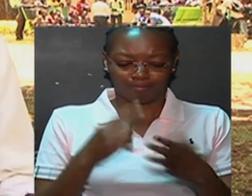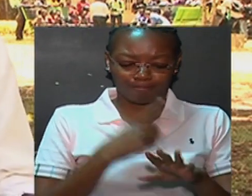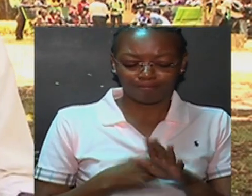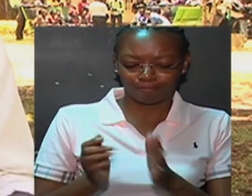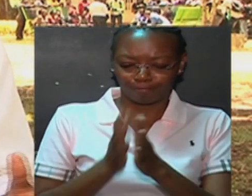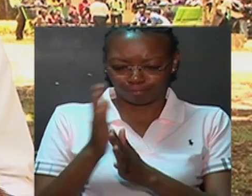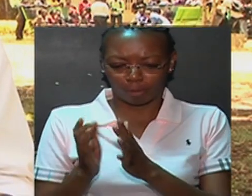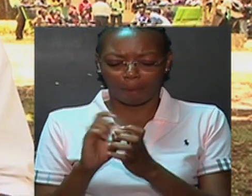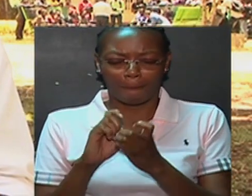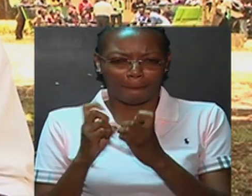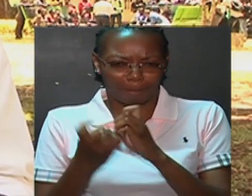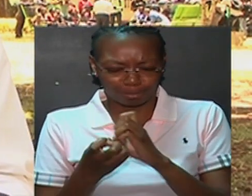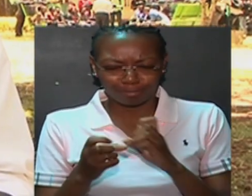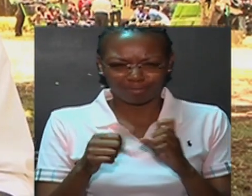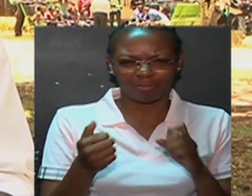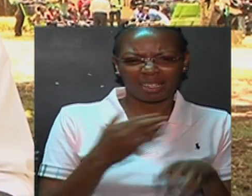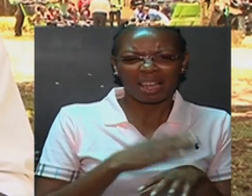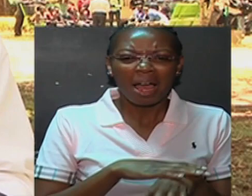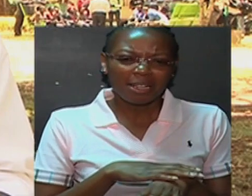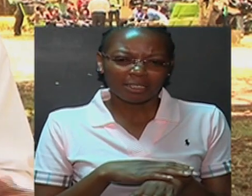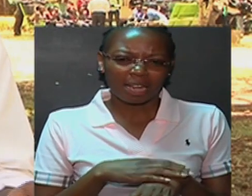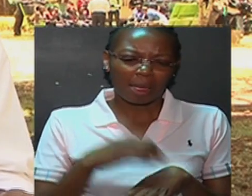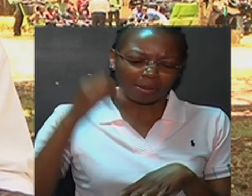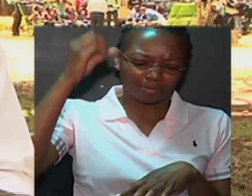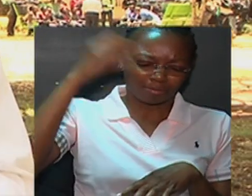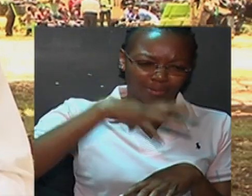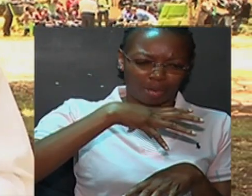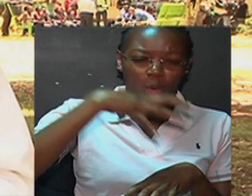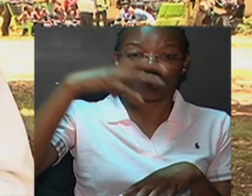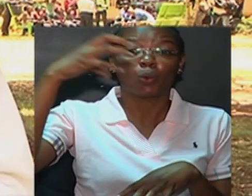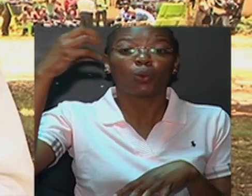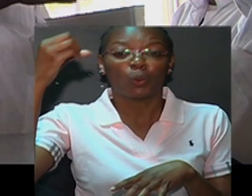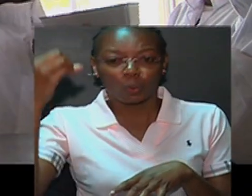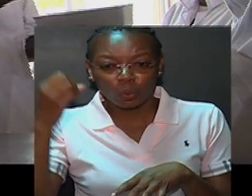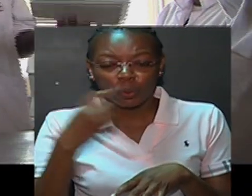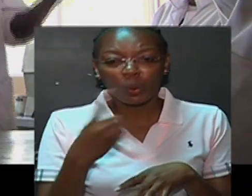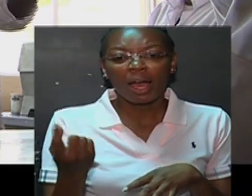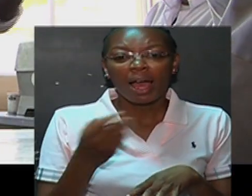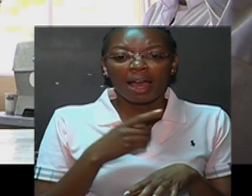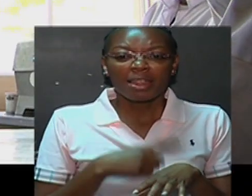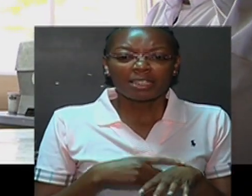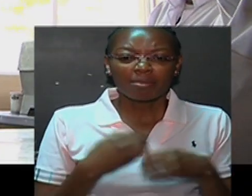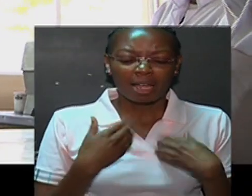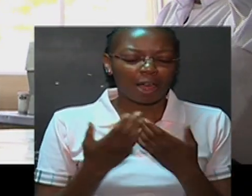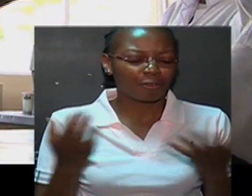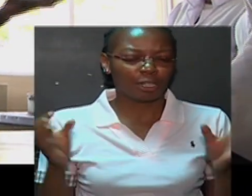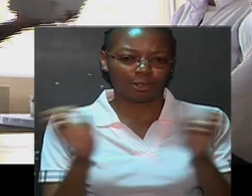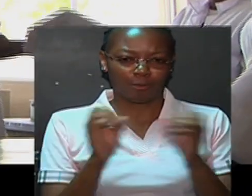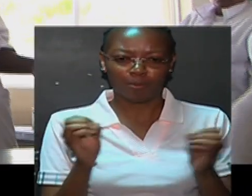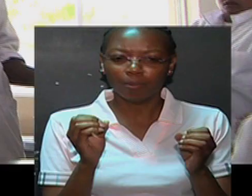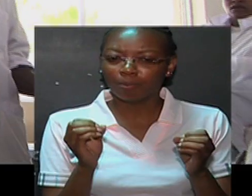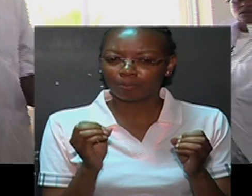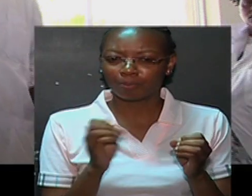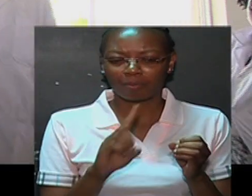mitambo haifanyi, saa zingine stima, saa zingine raw materials. Kwa kumuona Morris anavyofanya kazi yake kwa